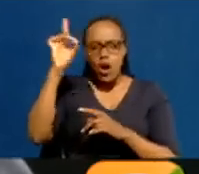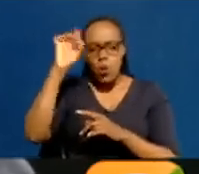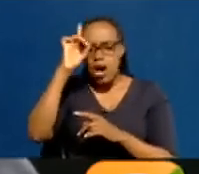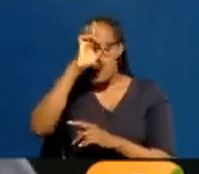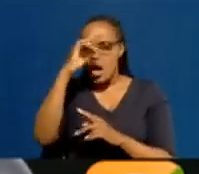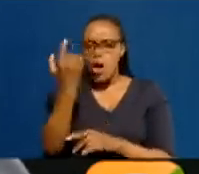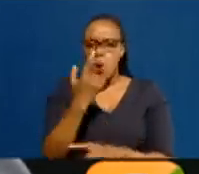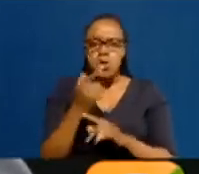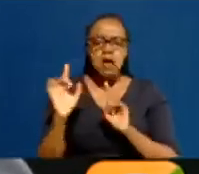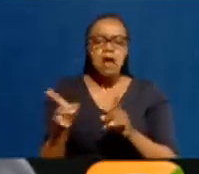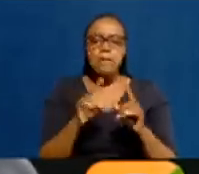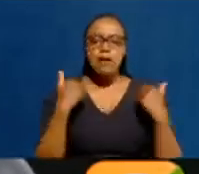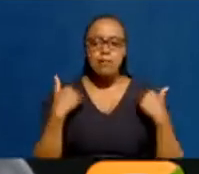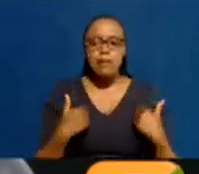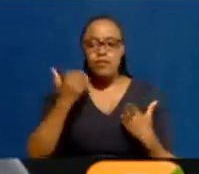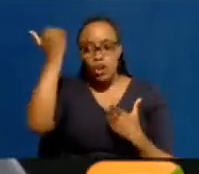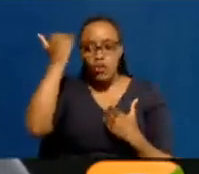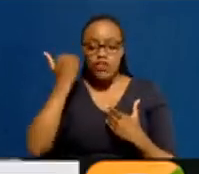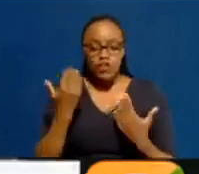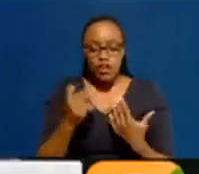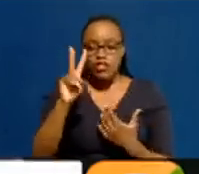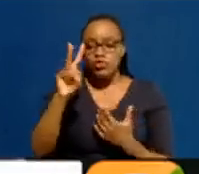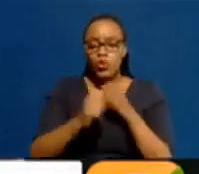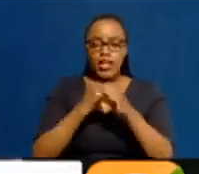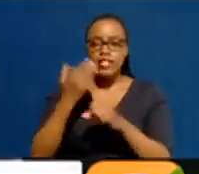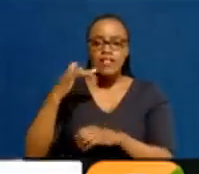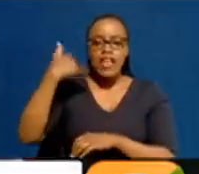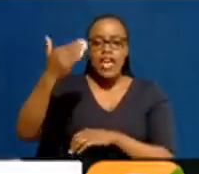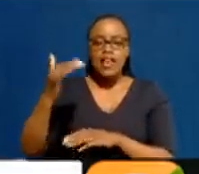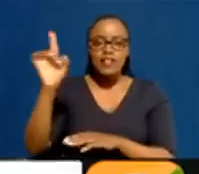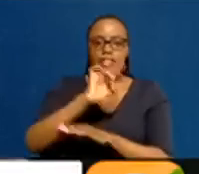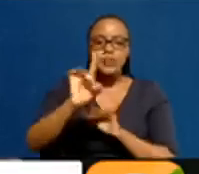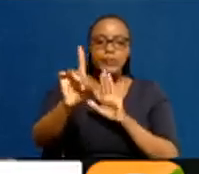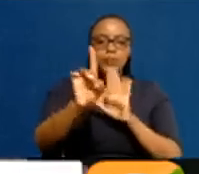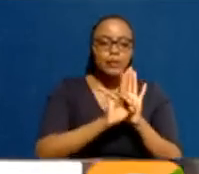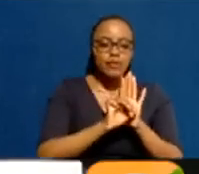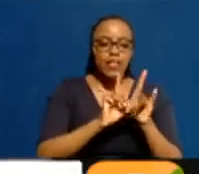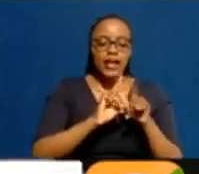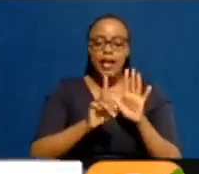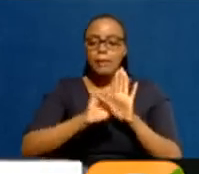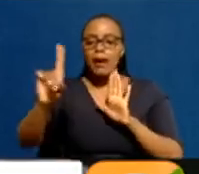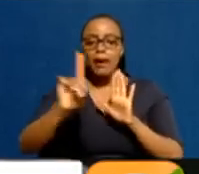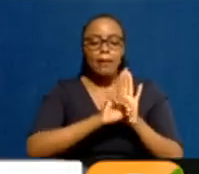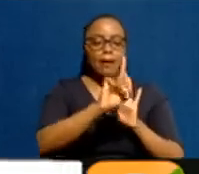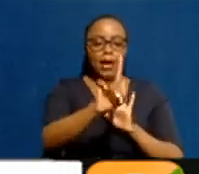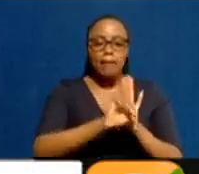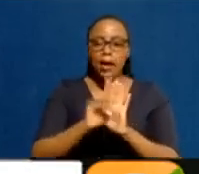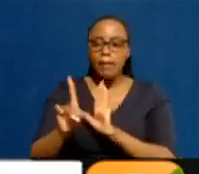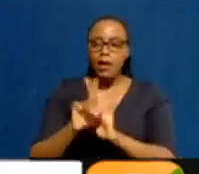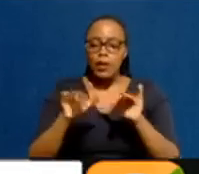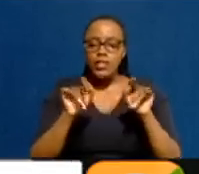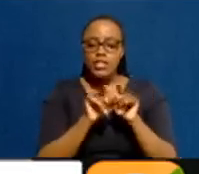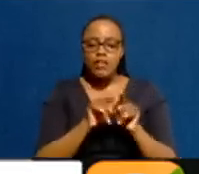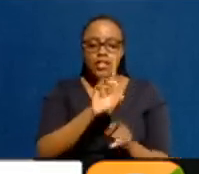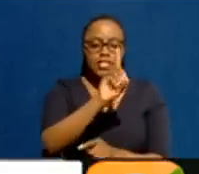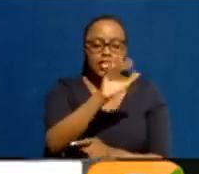ikizungushwa. Mimi mwenyewe nilipelekwa kotini mwaka 2 iliyopita. Kila siku tukienda kotini wanatuzungusha, ngoja nini, na hii tunangoja